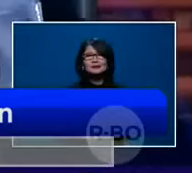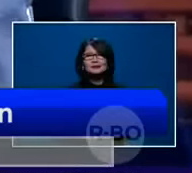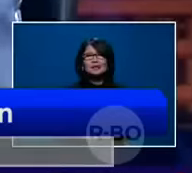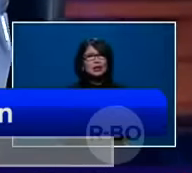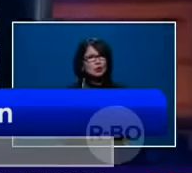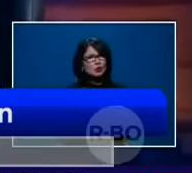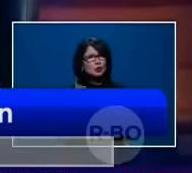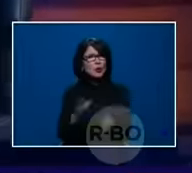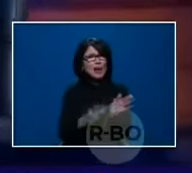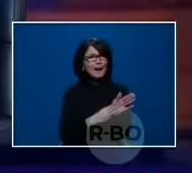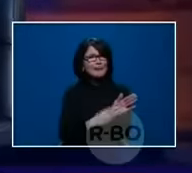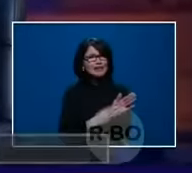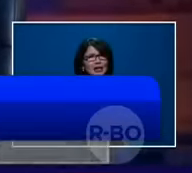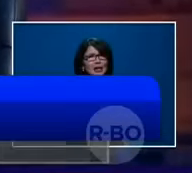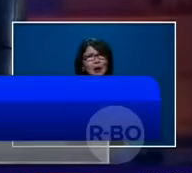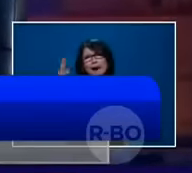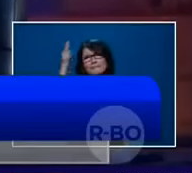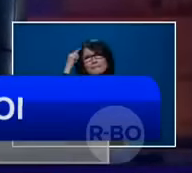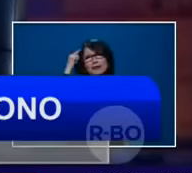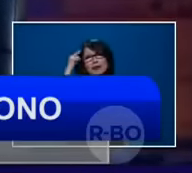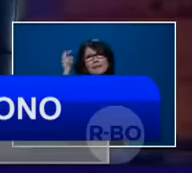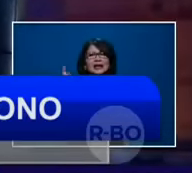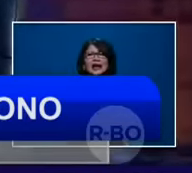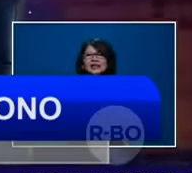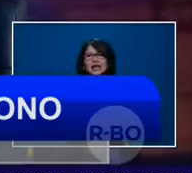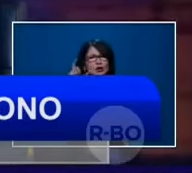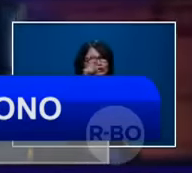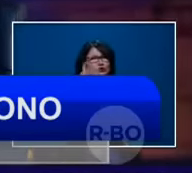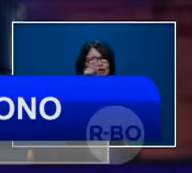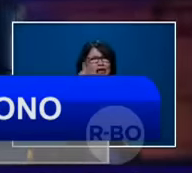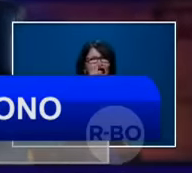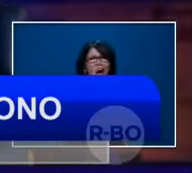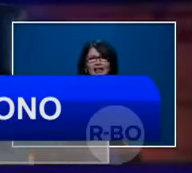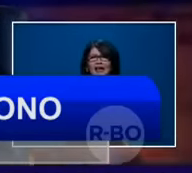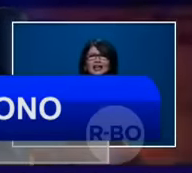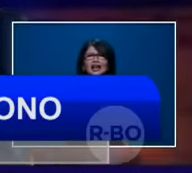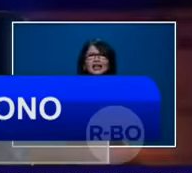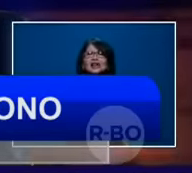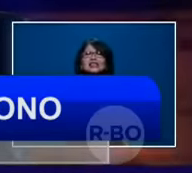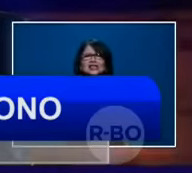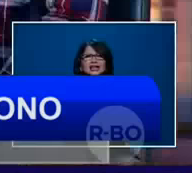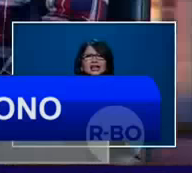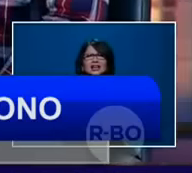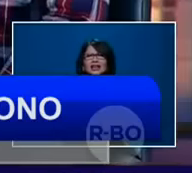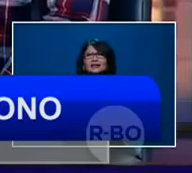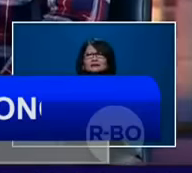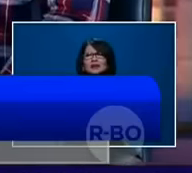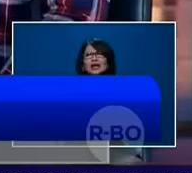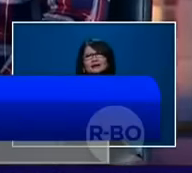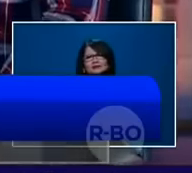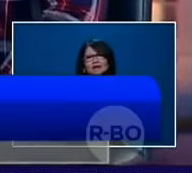sendirinya pemimpin yang selaluriga dengan rakyatnya sendiri pertama tadi